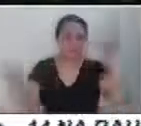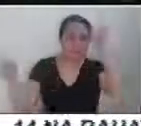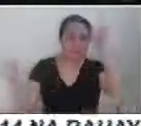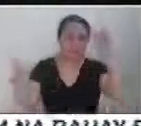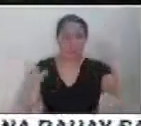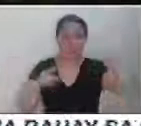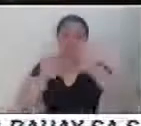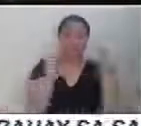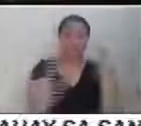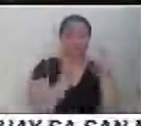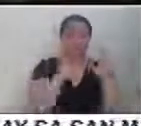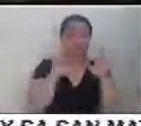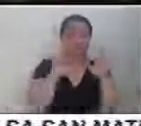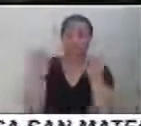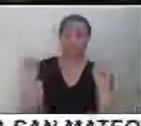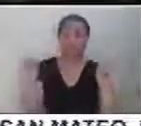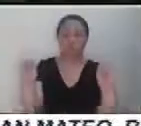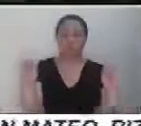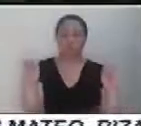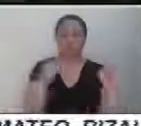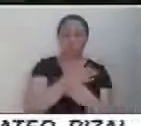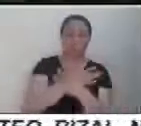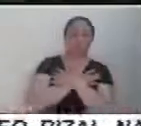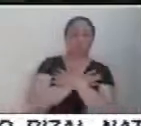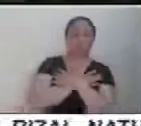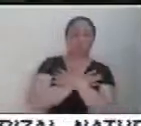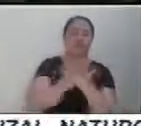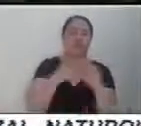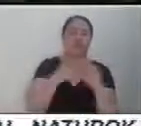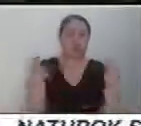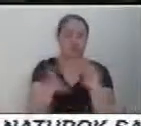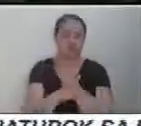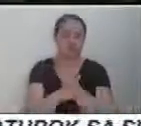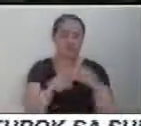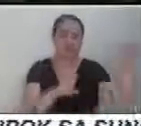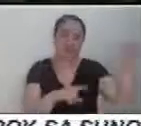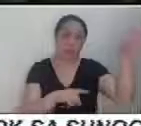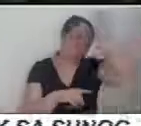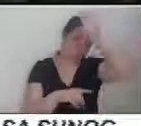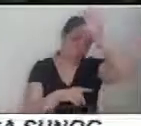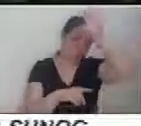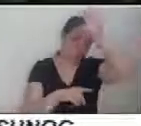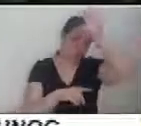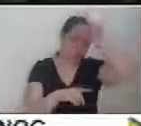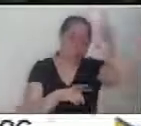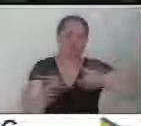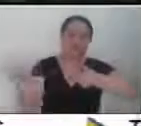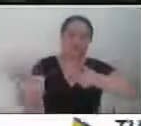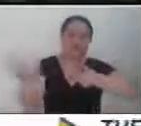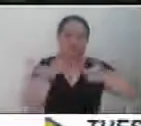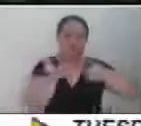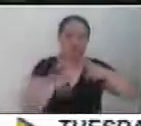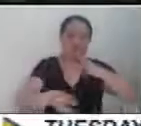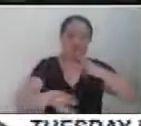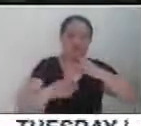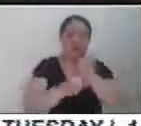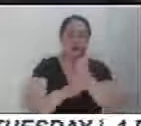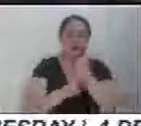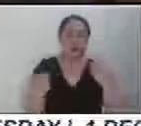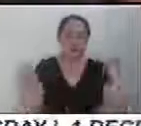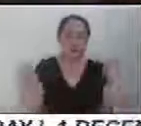poste. Tapos ang bahay, mga lumang bahay, kaya mabilis silang umalat yung